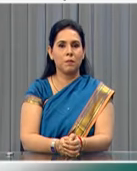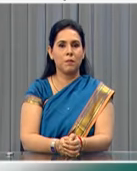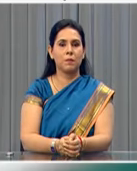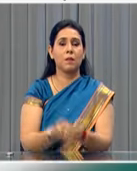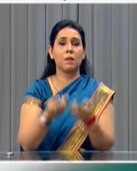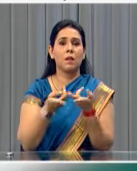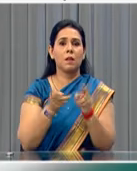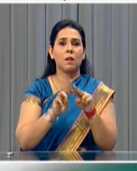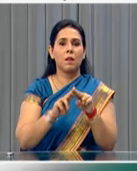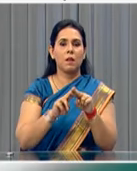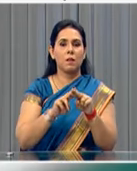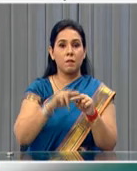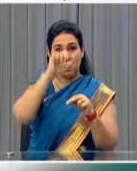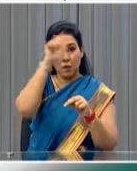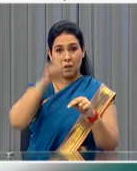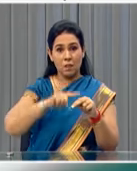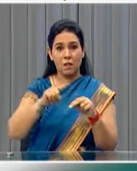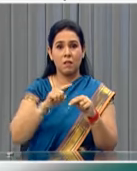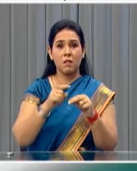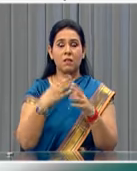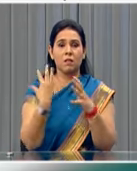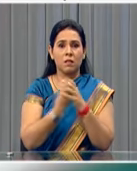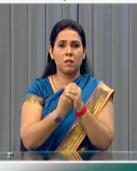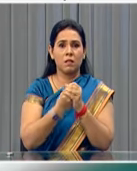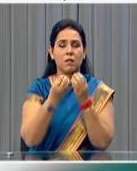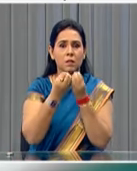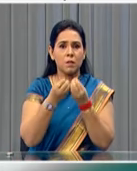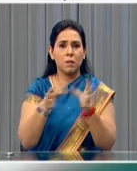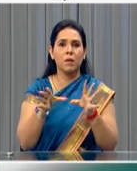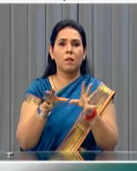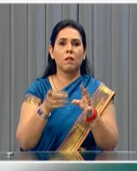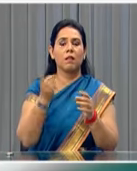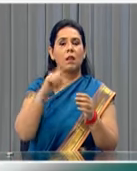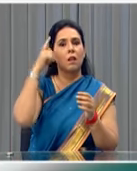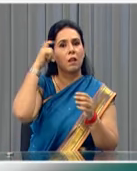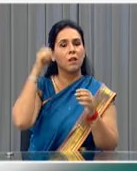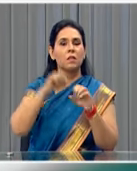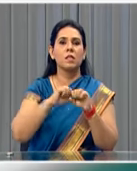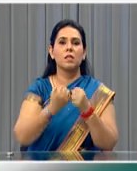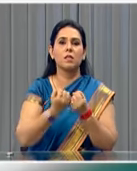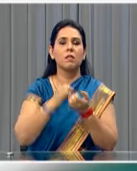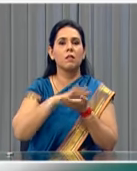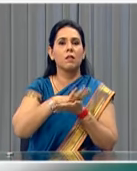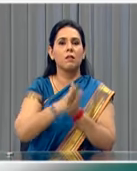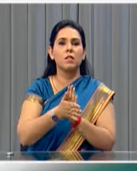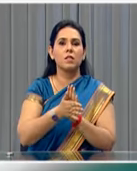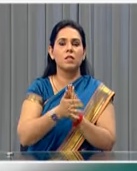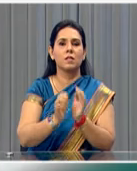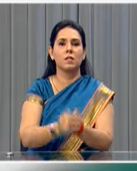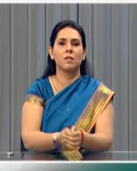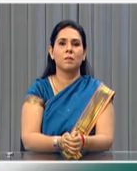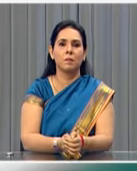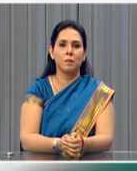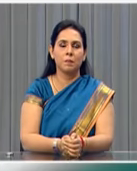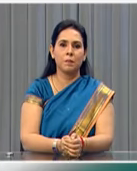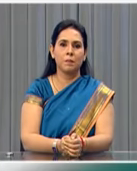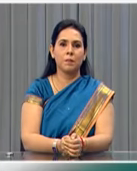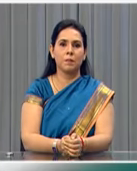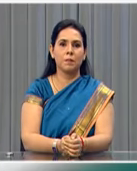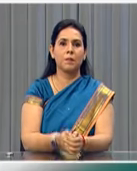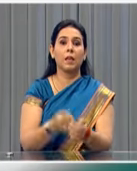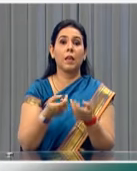अगर देश की एकता बिखर जाए तो सपने भी चूर चूर हो जाते हैं।